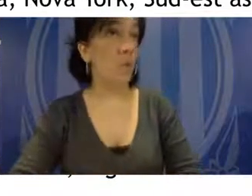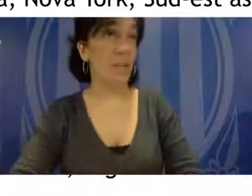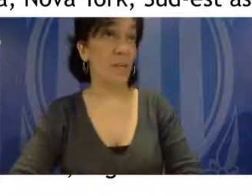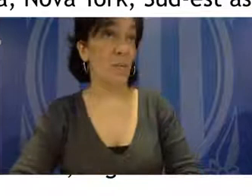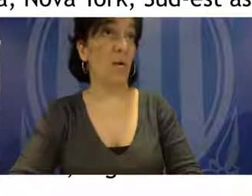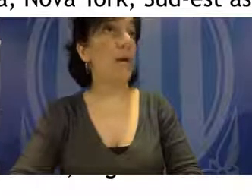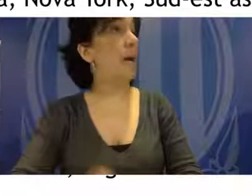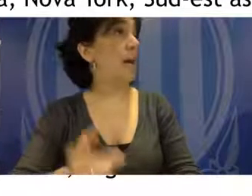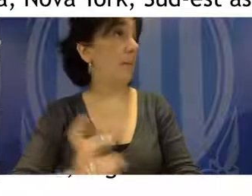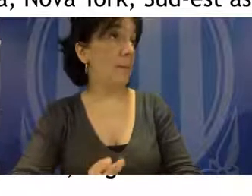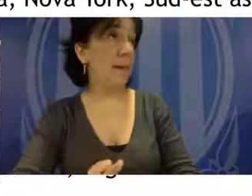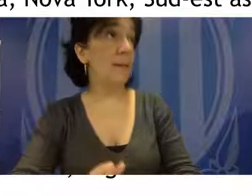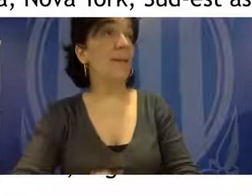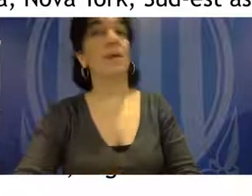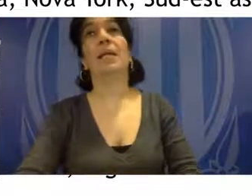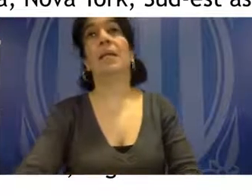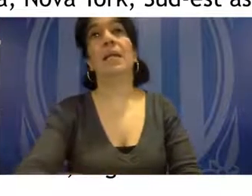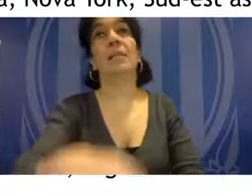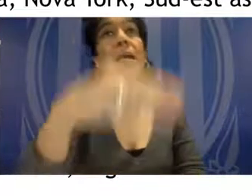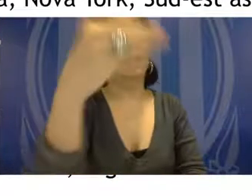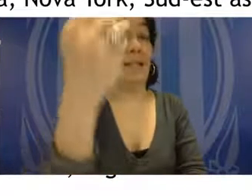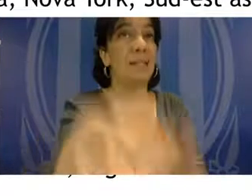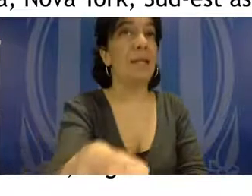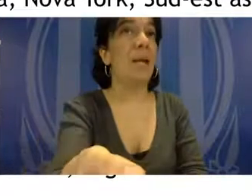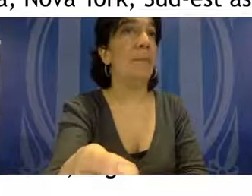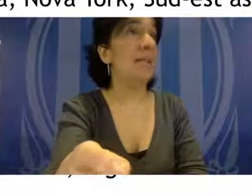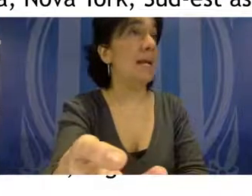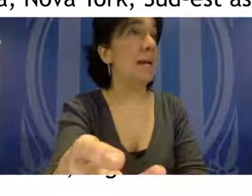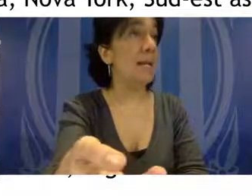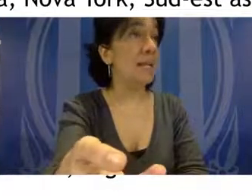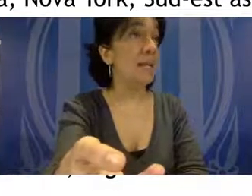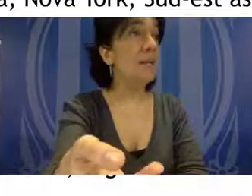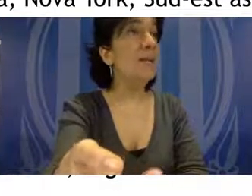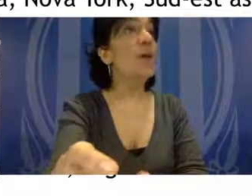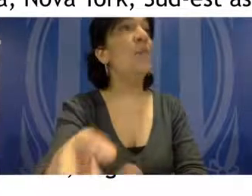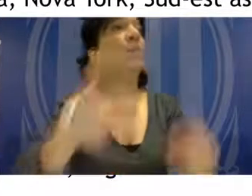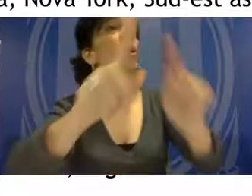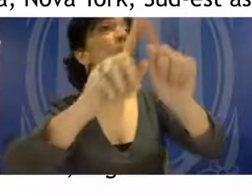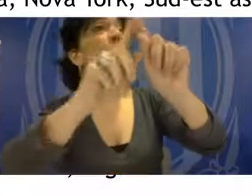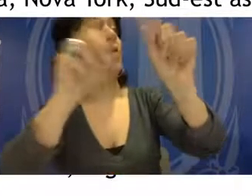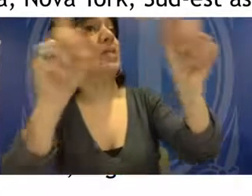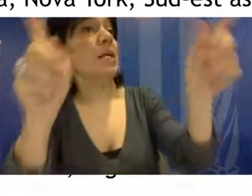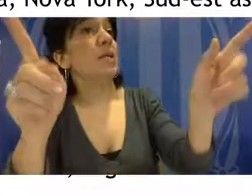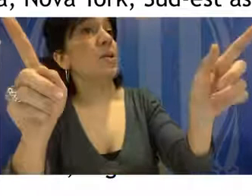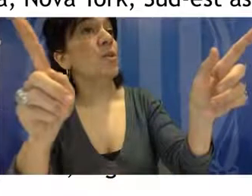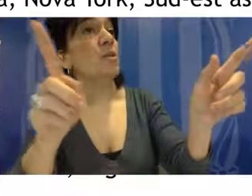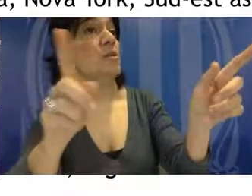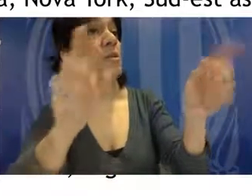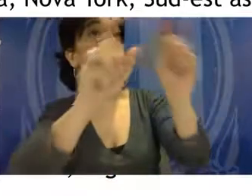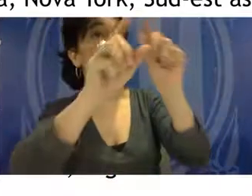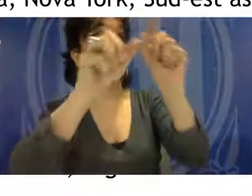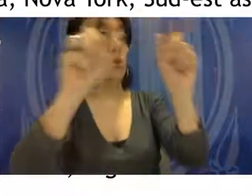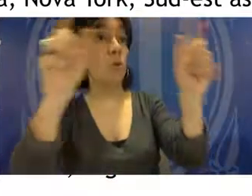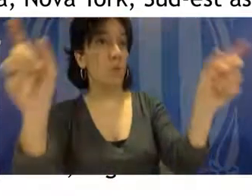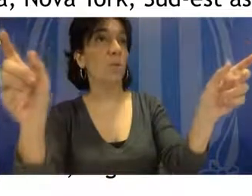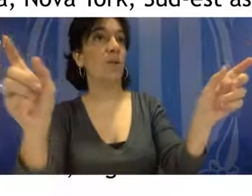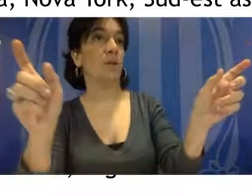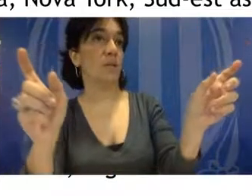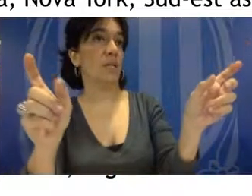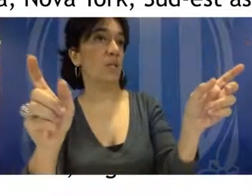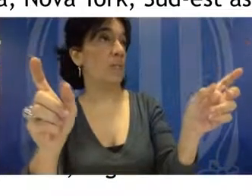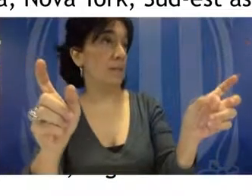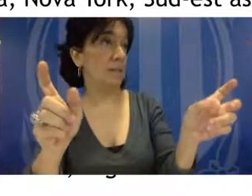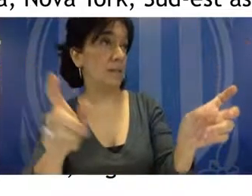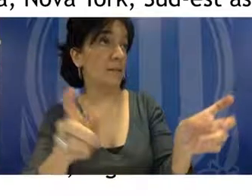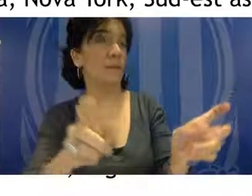teu Facebook en alemany, entraràs a la pàgina alemanya, però el número de seguidors sempre és comú per